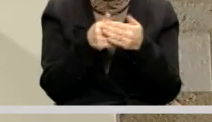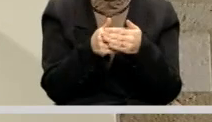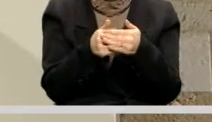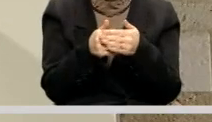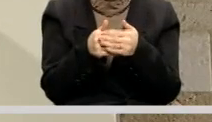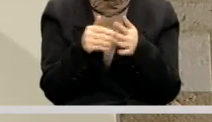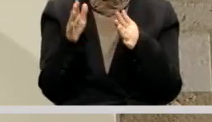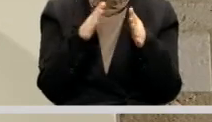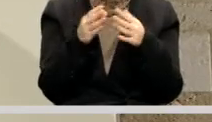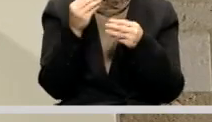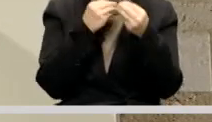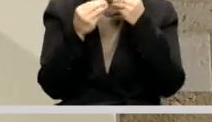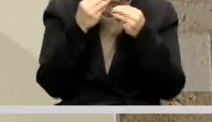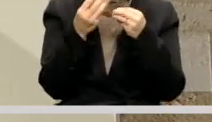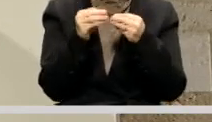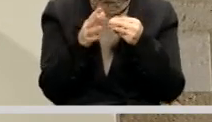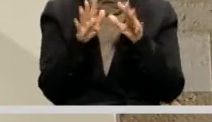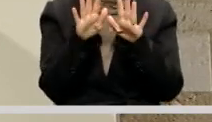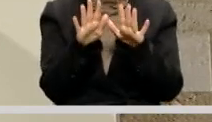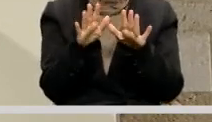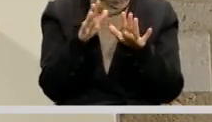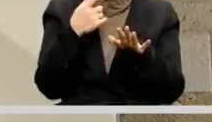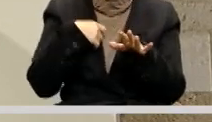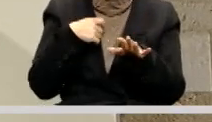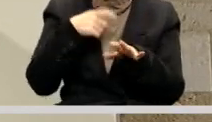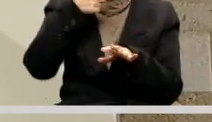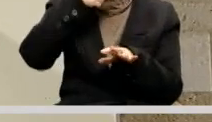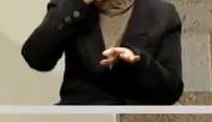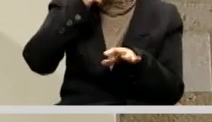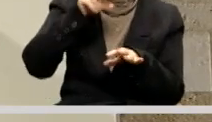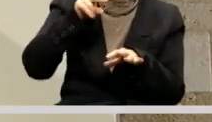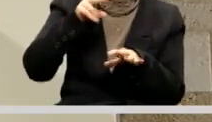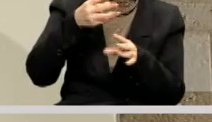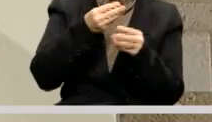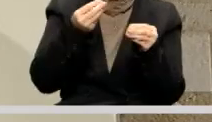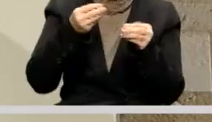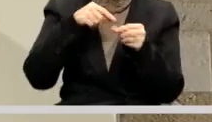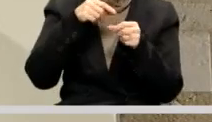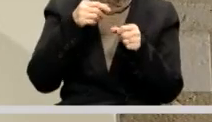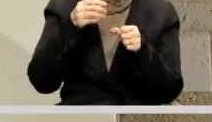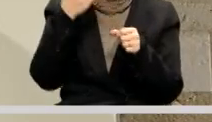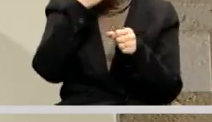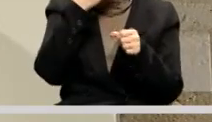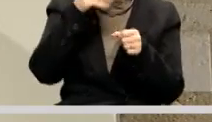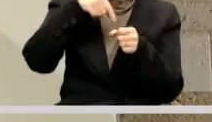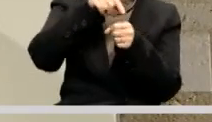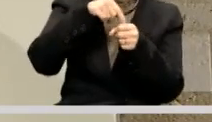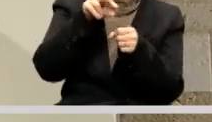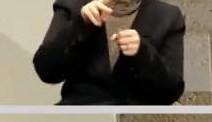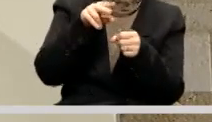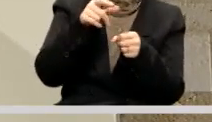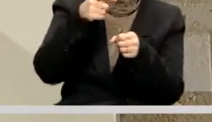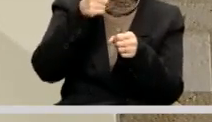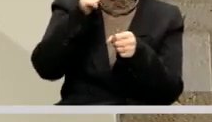Fakat uyarıcı olan özellikle işte kahve gibi veya koyu demli çay gibi içecekleri tüketmemek ya da çok